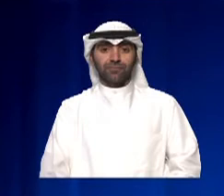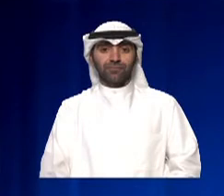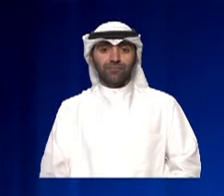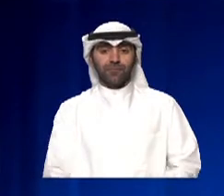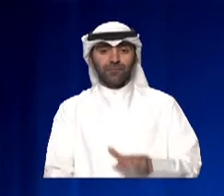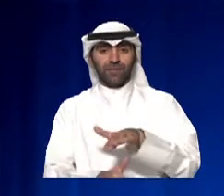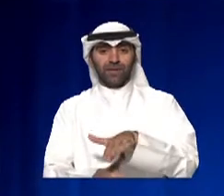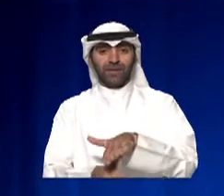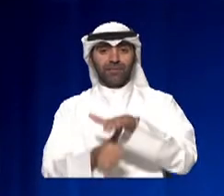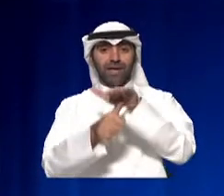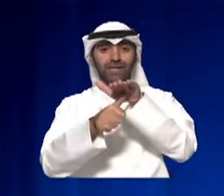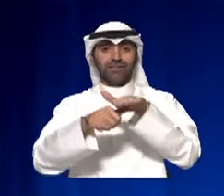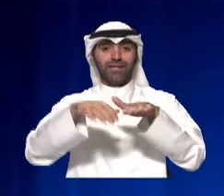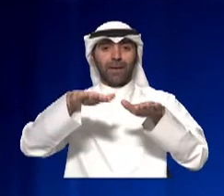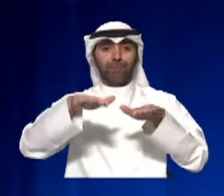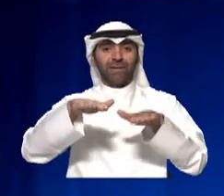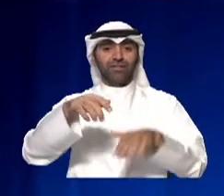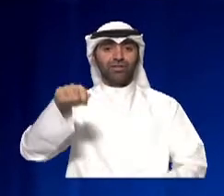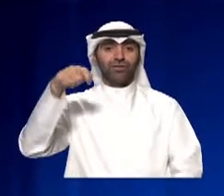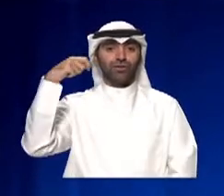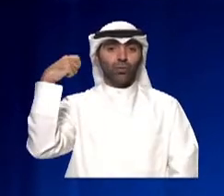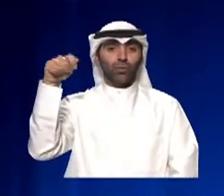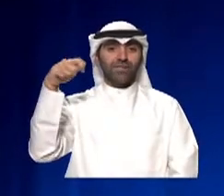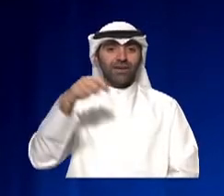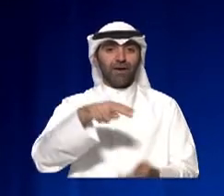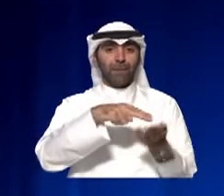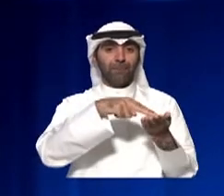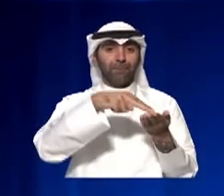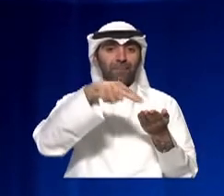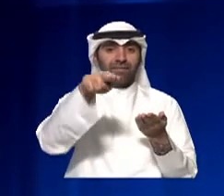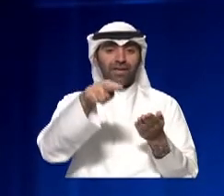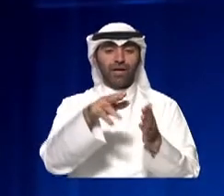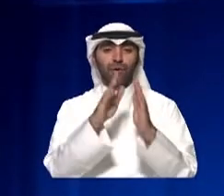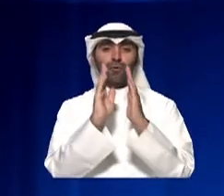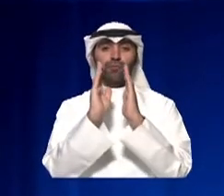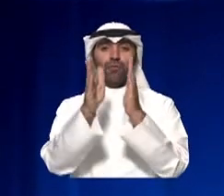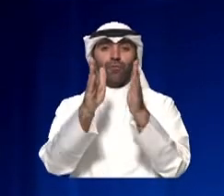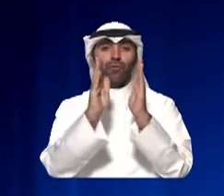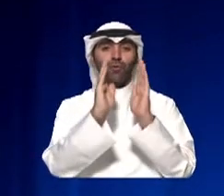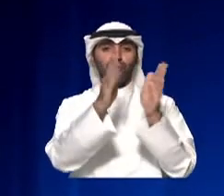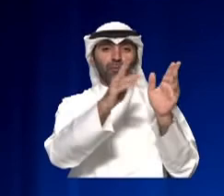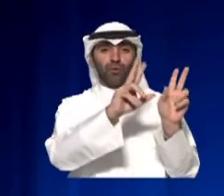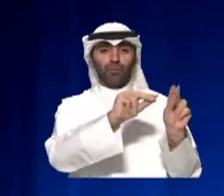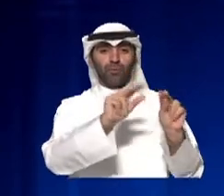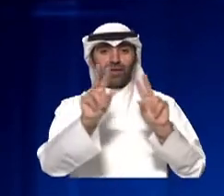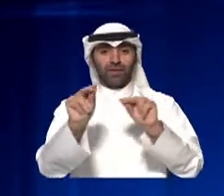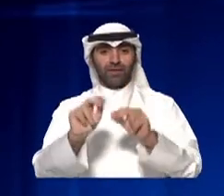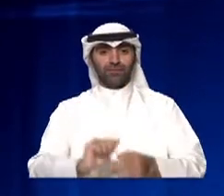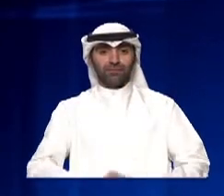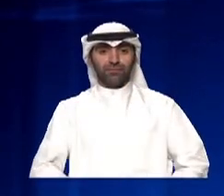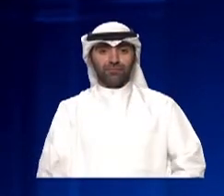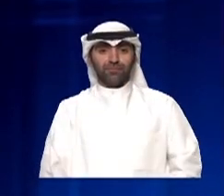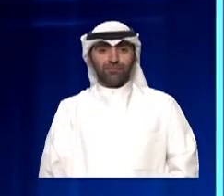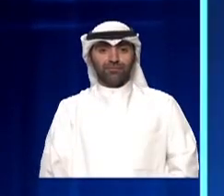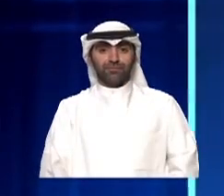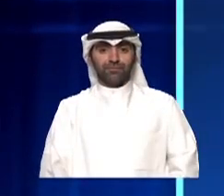كما بعث سمو الشيخ صباح خالد الحمد الصباح رئيس مجلس الوزراء حفظه الله ببرقية تهنئة مماثلة.